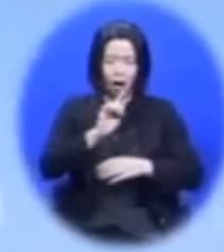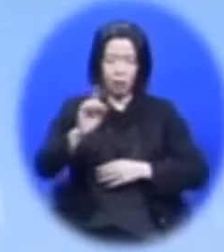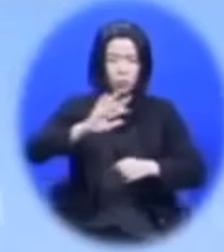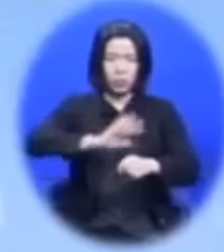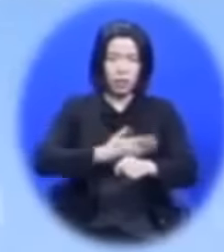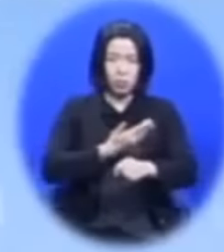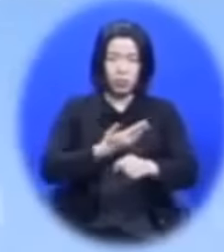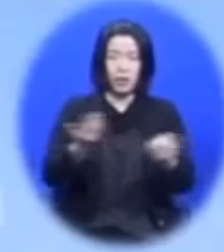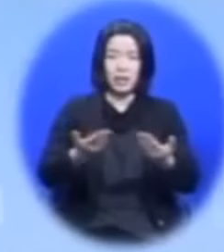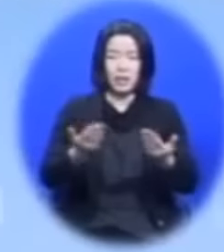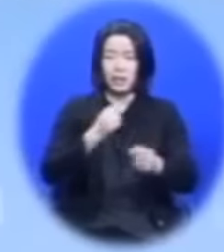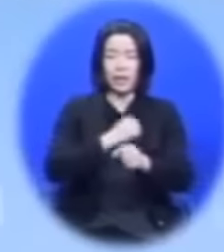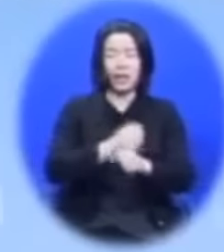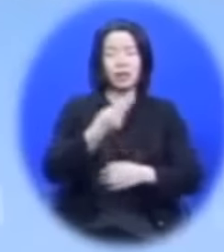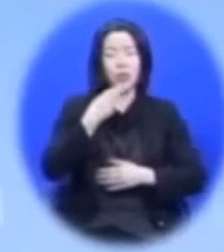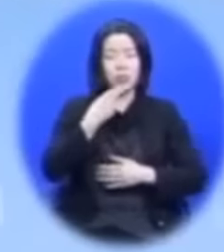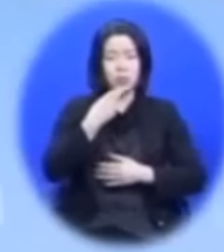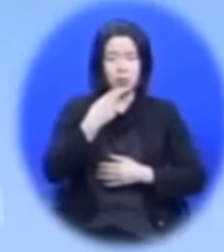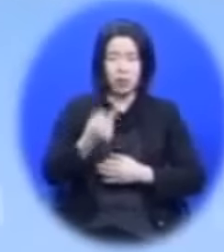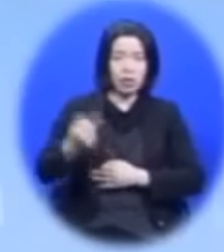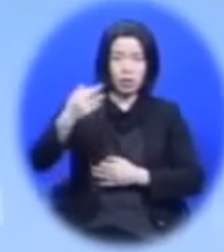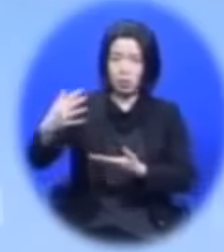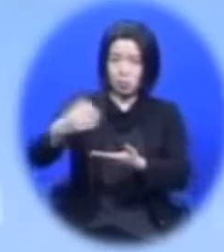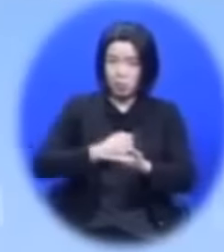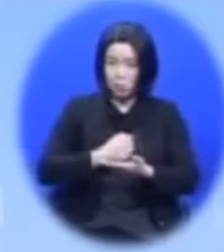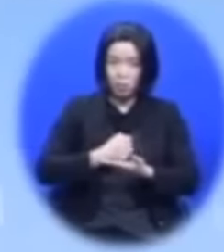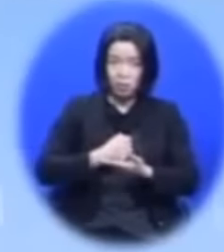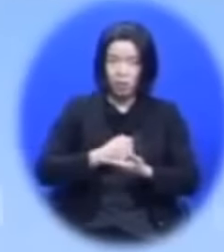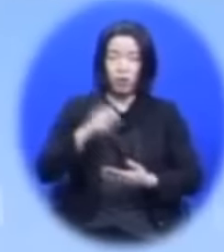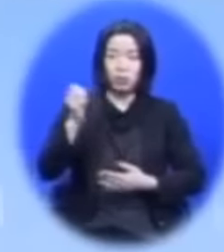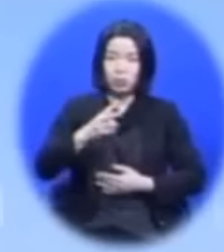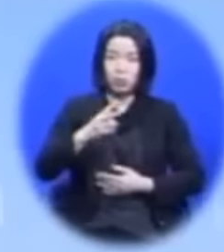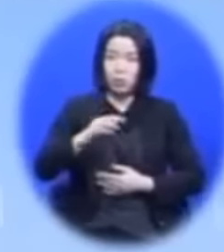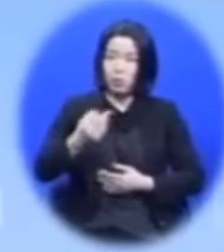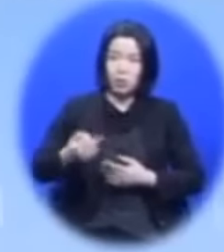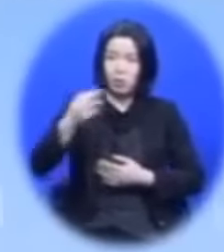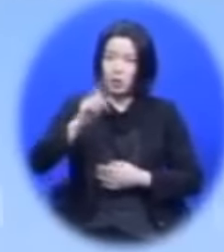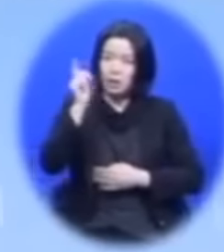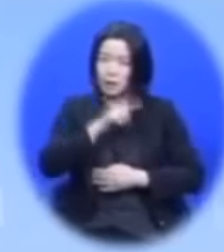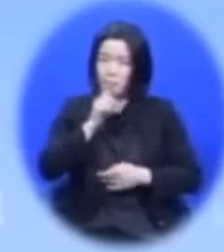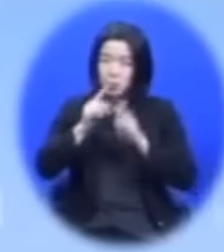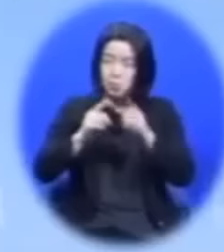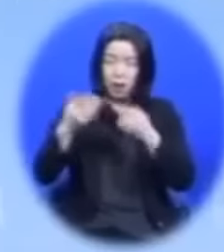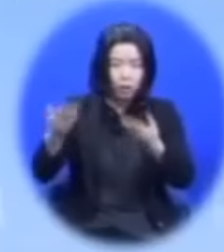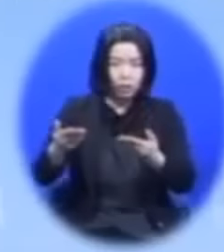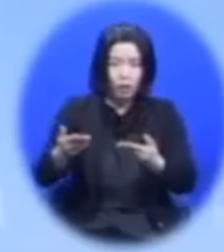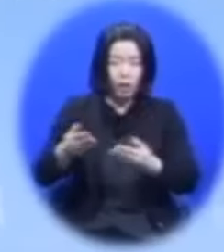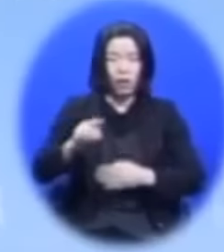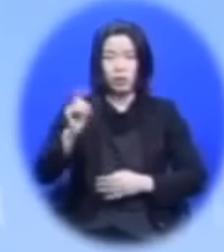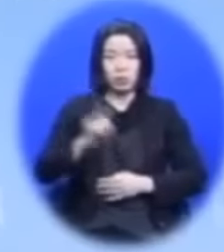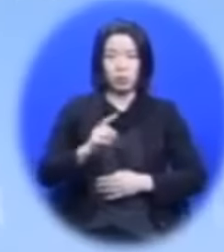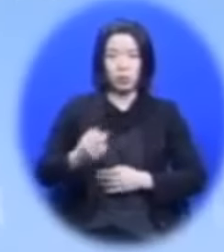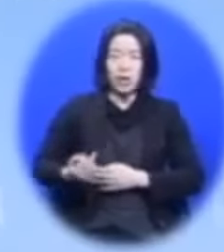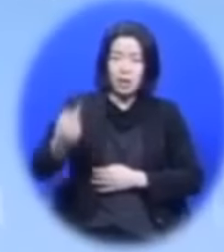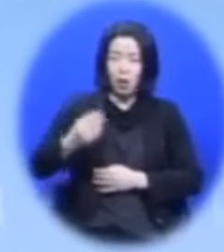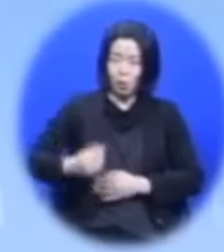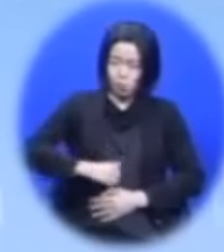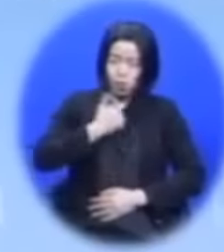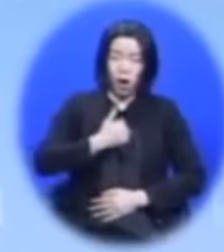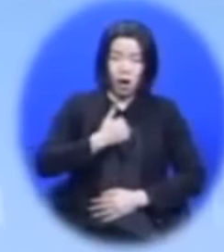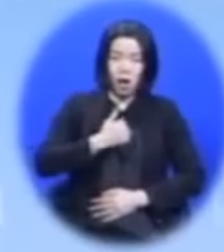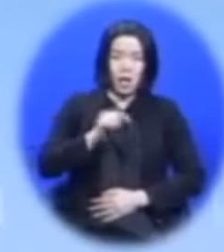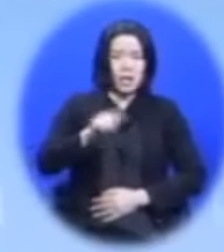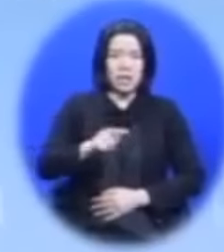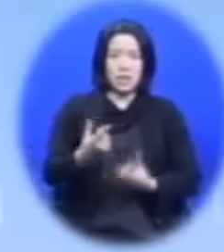한 게 없어요. 형 것을 뺏어갔거나 형에게 무슨 나쁜 말을 했거나 형을 화나게 했거나